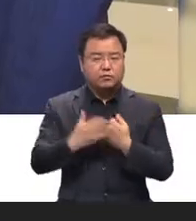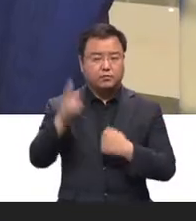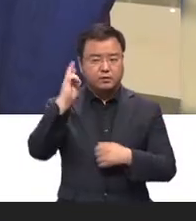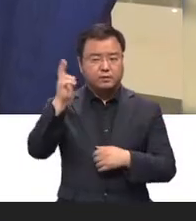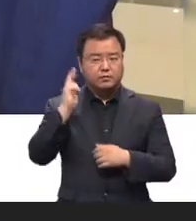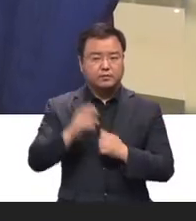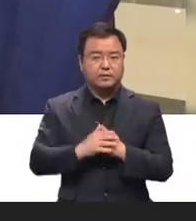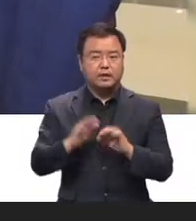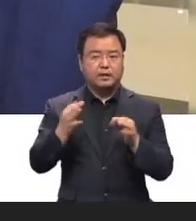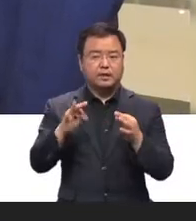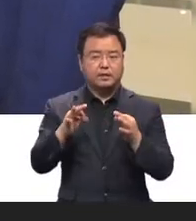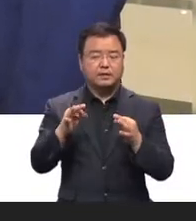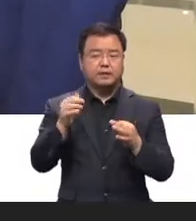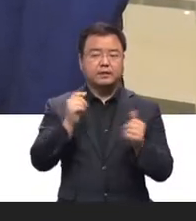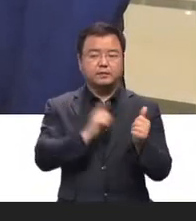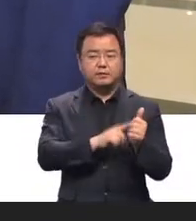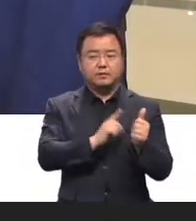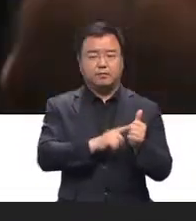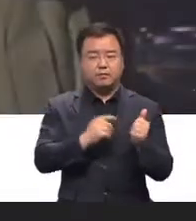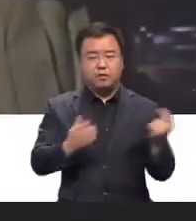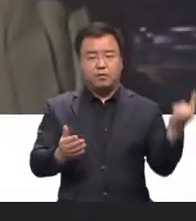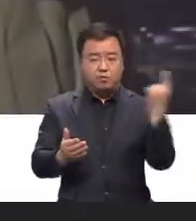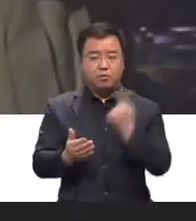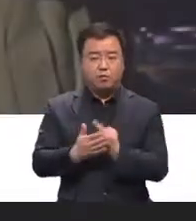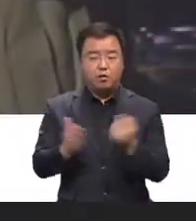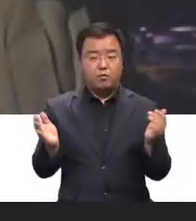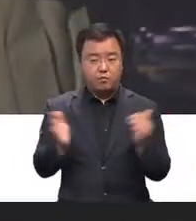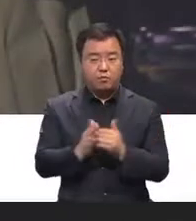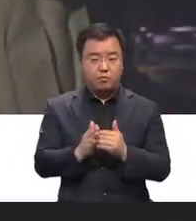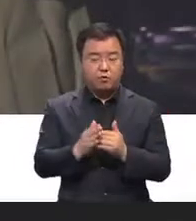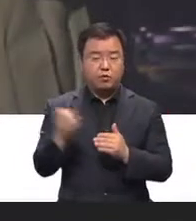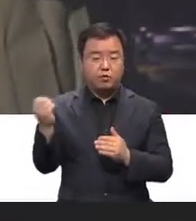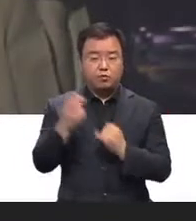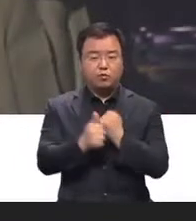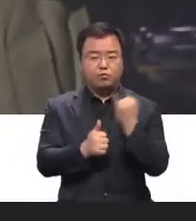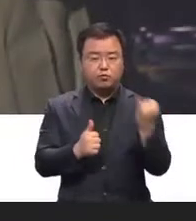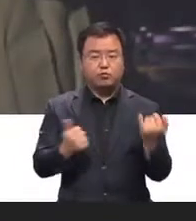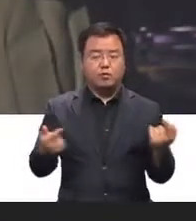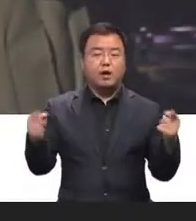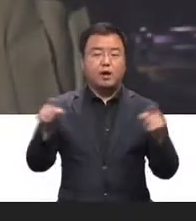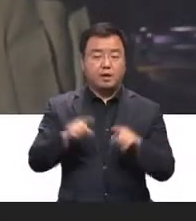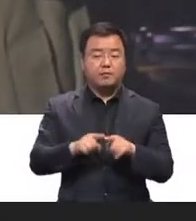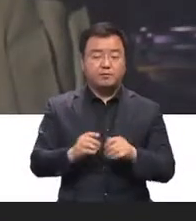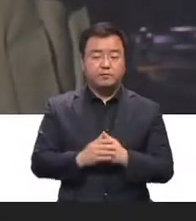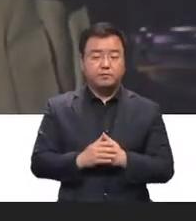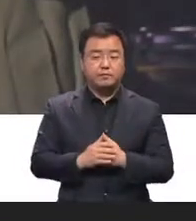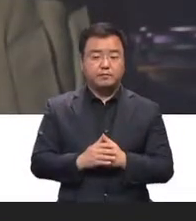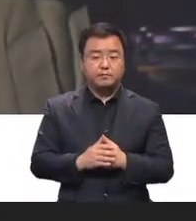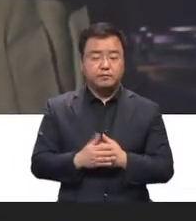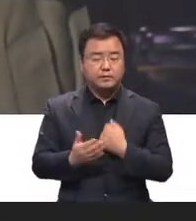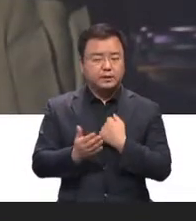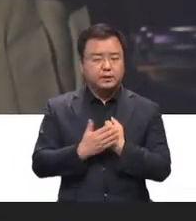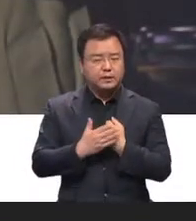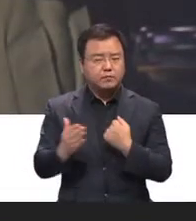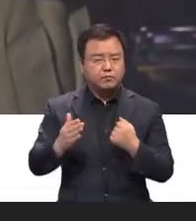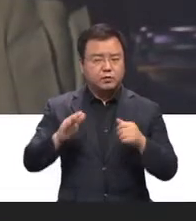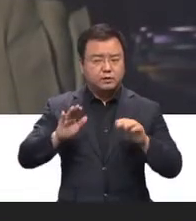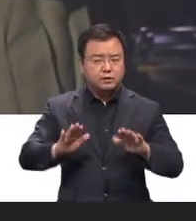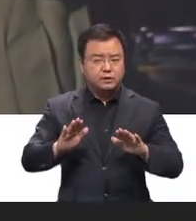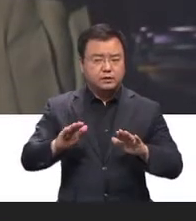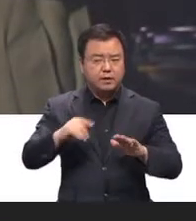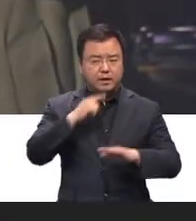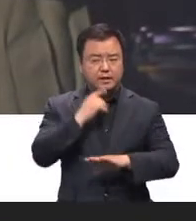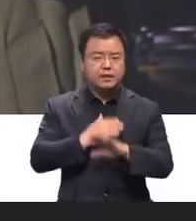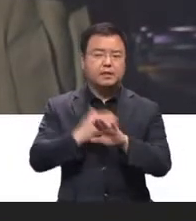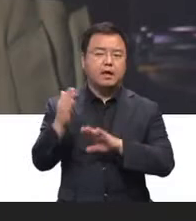결국 김 전 위원장이 나왔죠 교회 거의 리설주를 태동하고 일이구요 그래서 이제는 그 남북 화해의